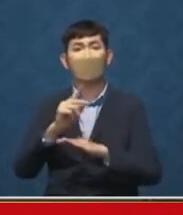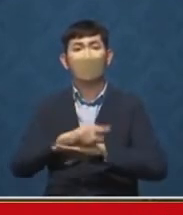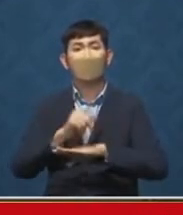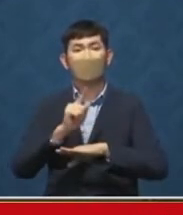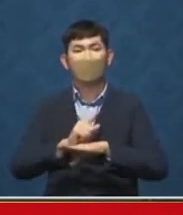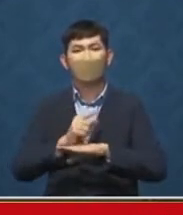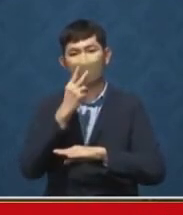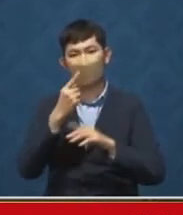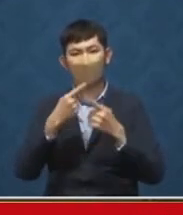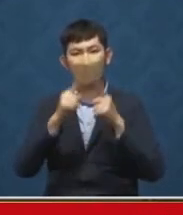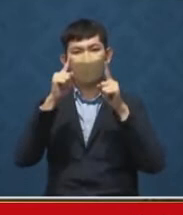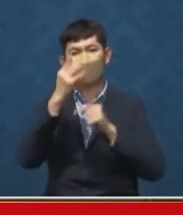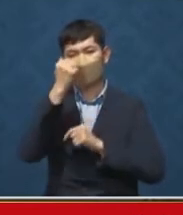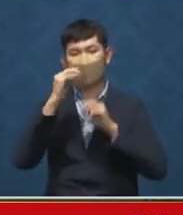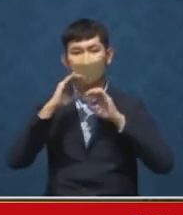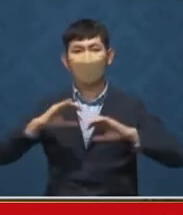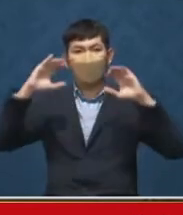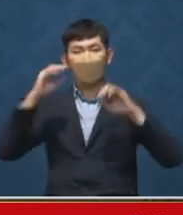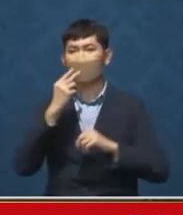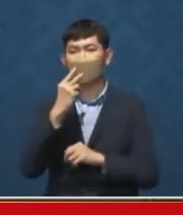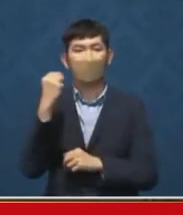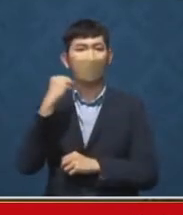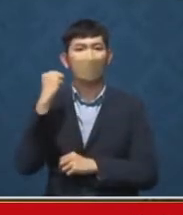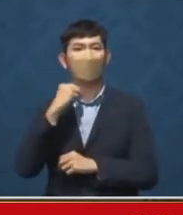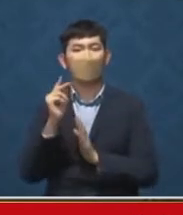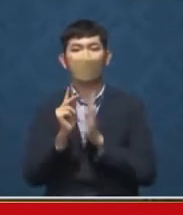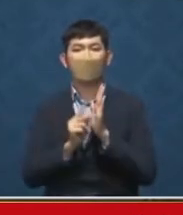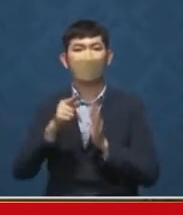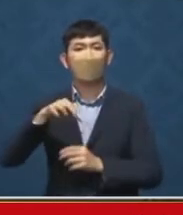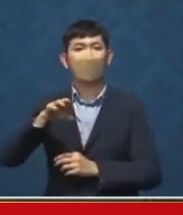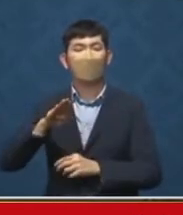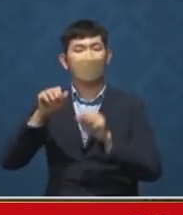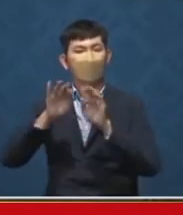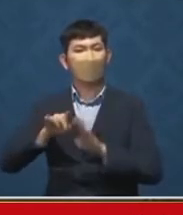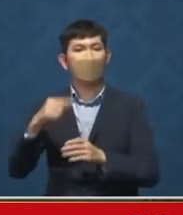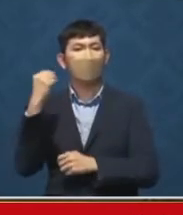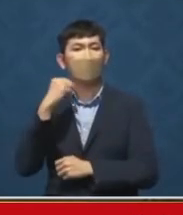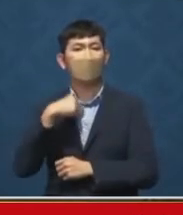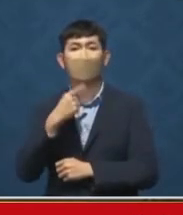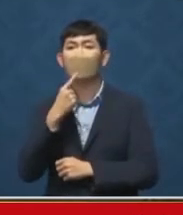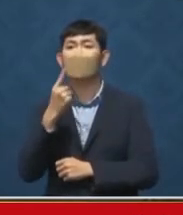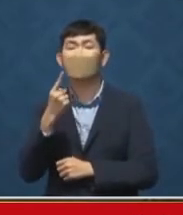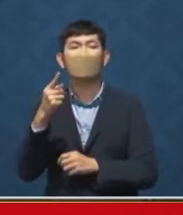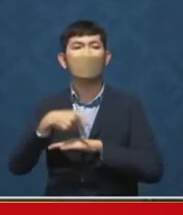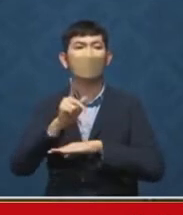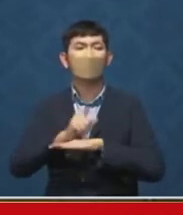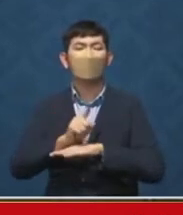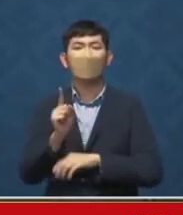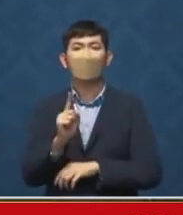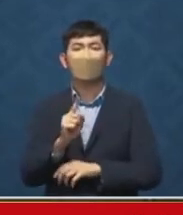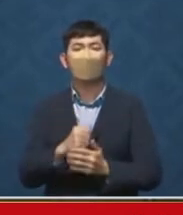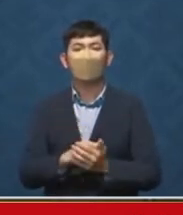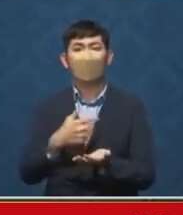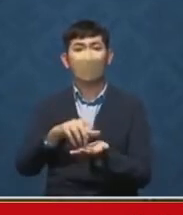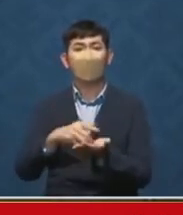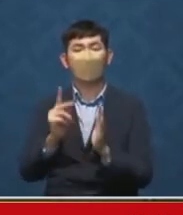ไปก็แล้วกันนะครับเพราะนั้นผมเรียนท่านประธานว่ามันก็แปลกในรัฐบาลชุดนี้ก็มาบ่อยแล้วพรบ.ที่ออกไปก็เจออย่างนี้ผมบ่